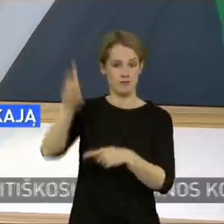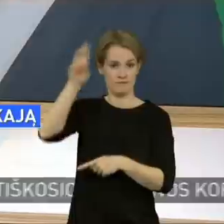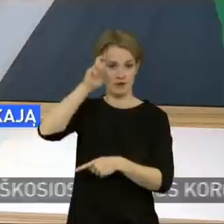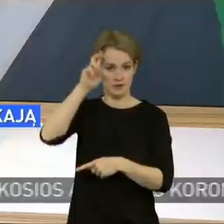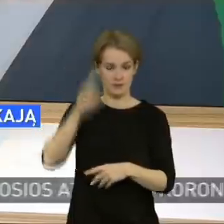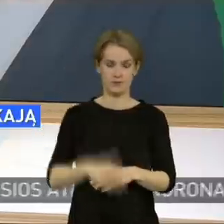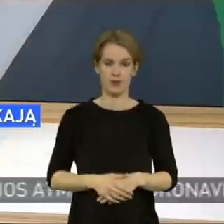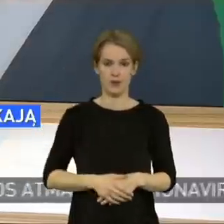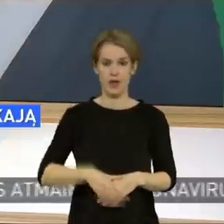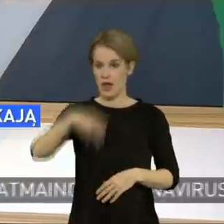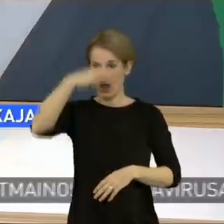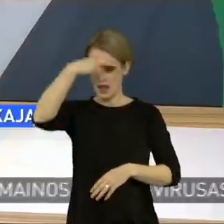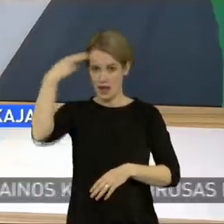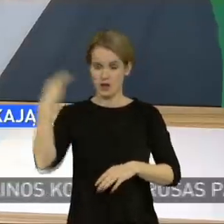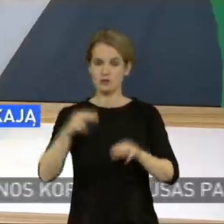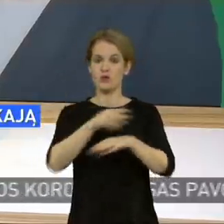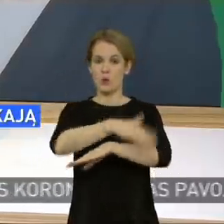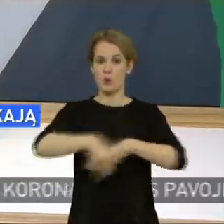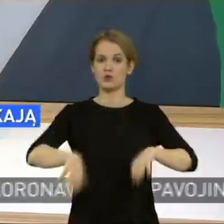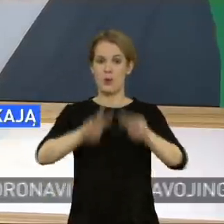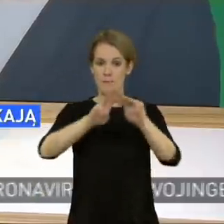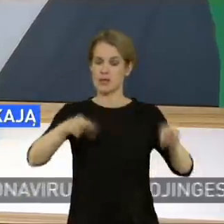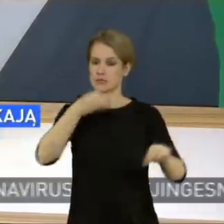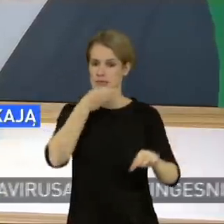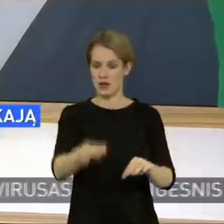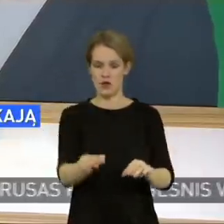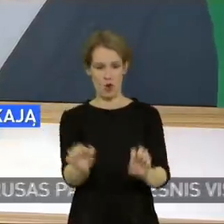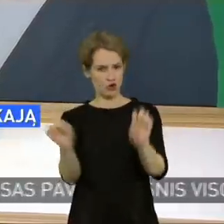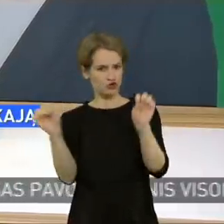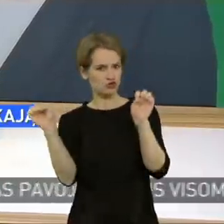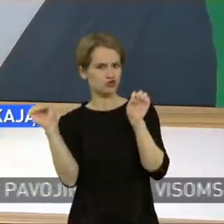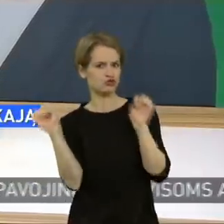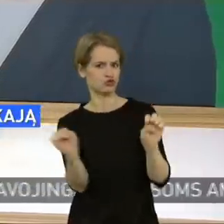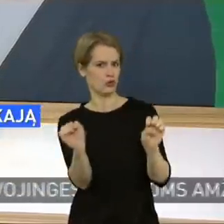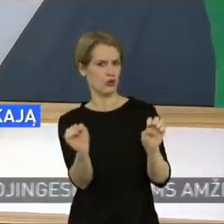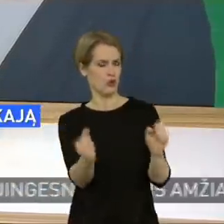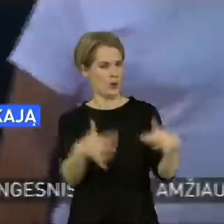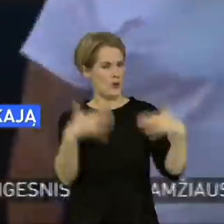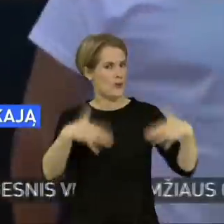sako, mūrus stosiantis už režimo persekiojamas demokratinės jėgas.